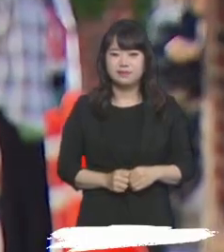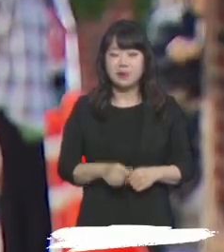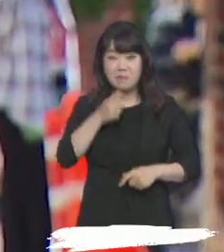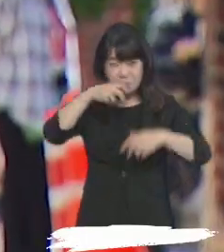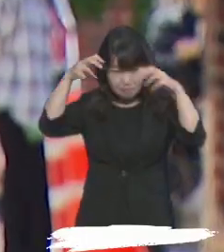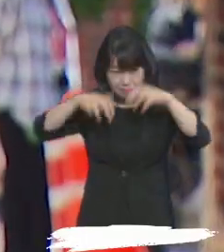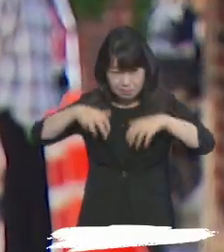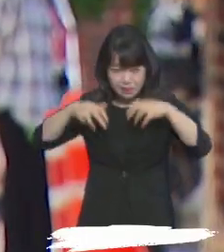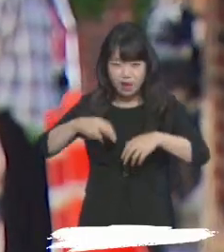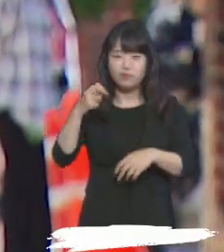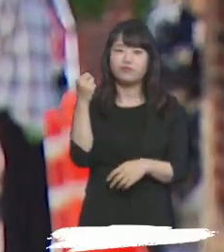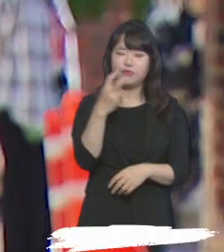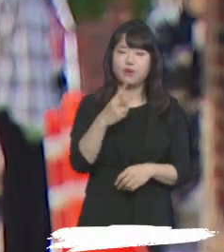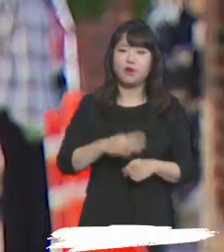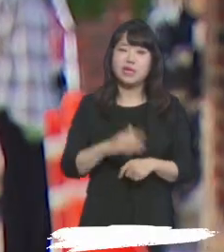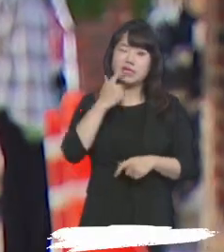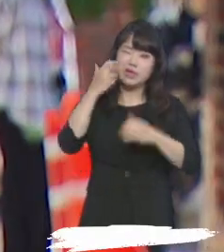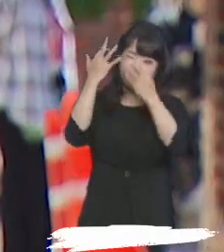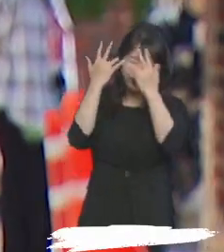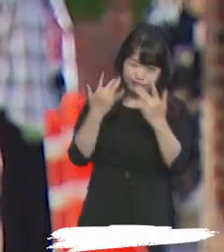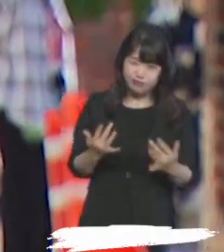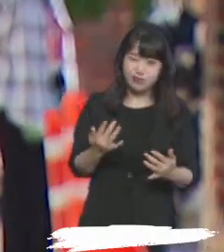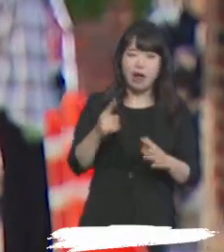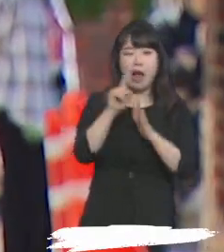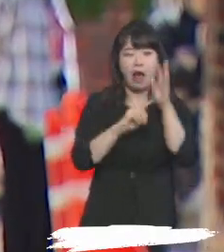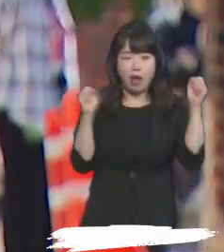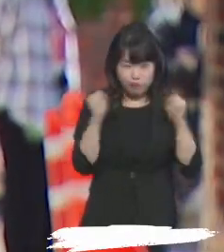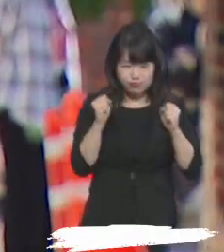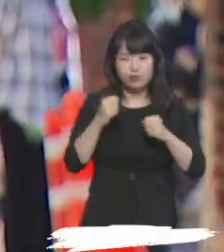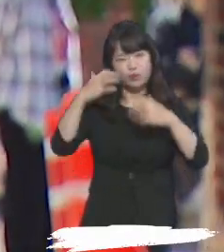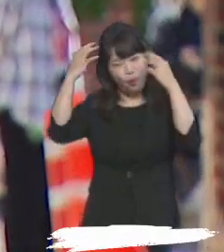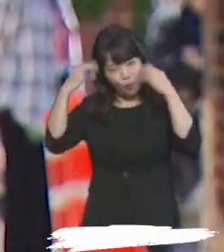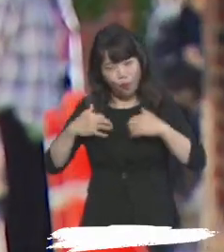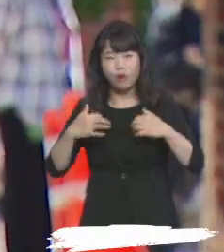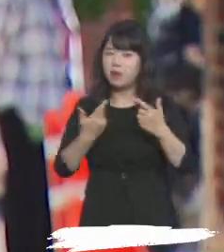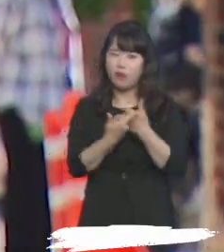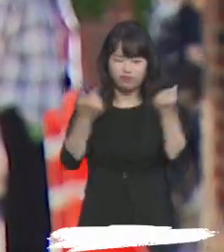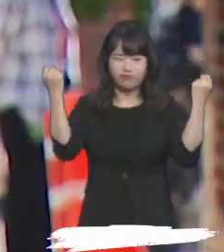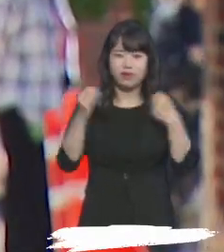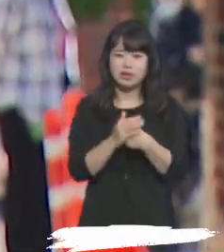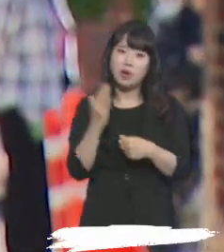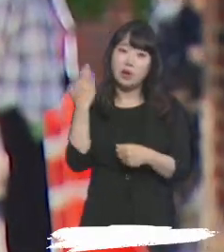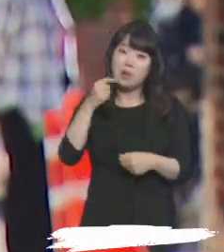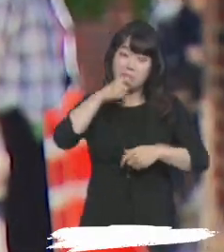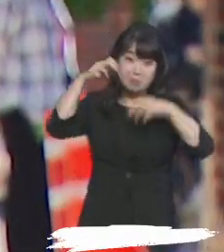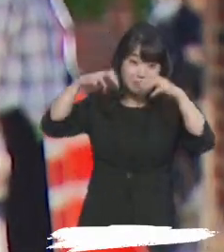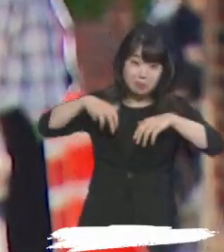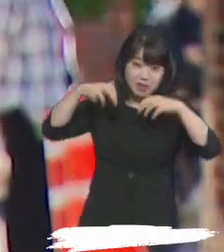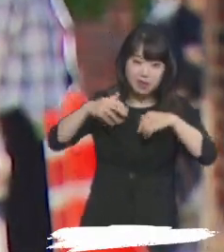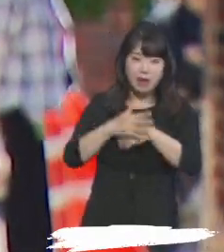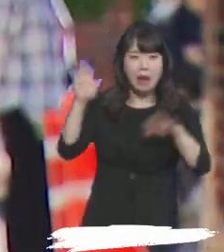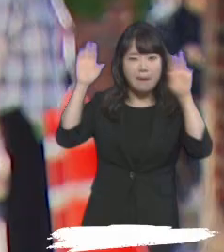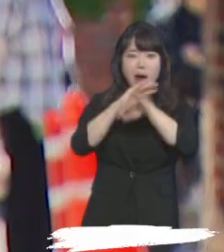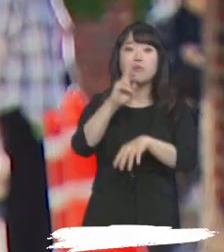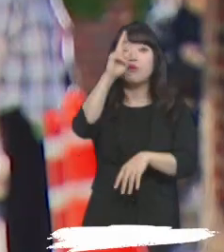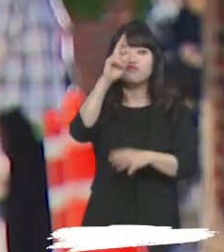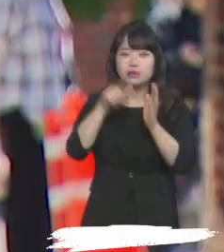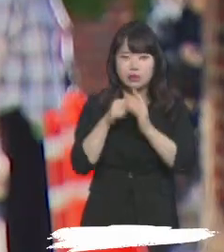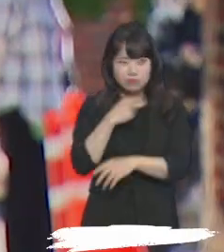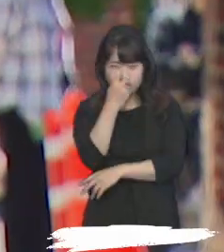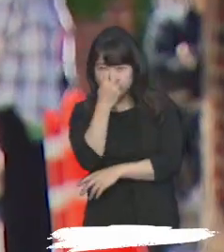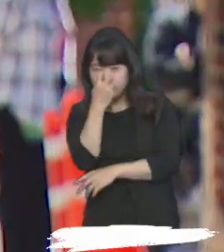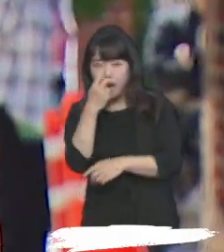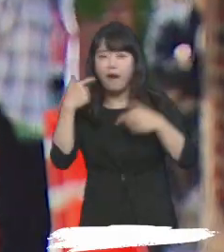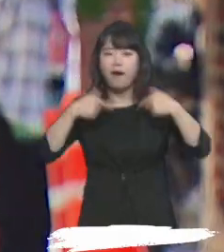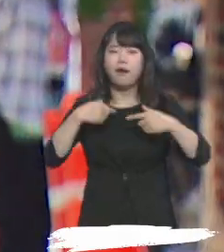비가 오거나 눈이 오거나 겨울에도 그렇고 여름에도 그러고 요새 며칠 비가 오면 밤 12시 되면 나와서